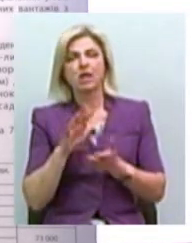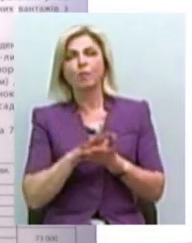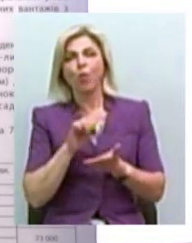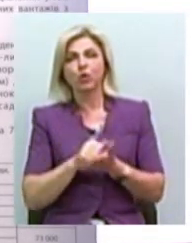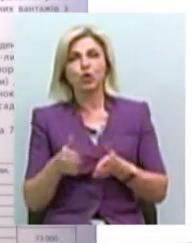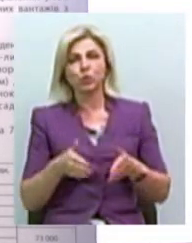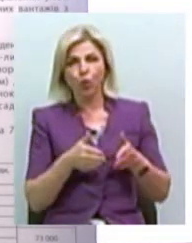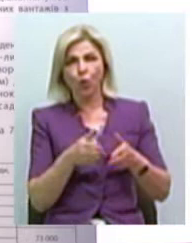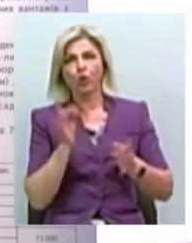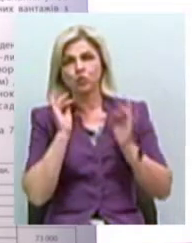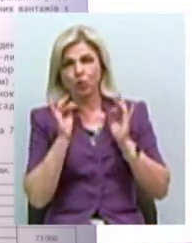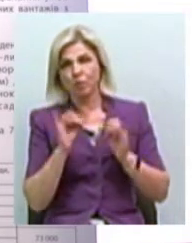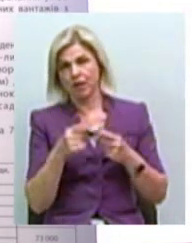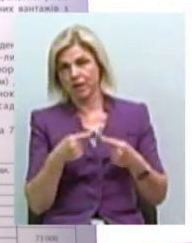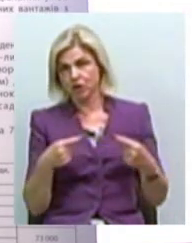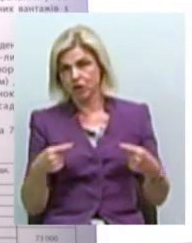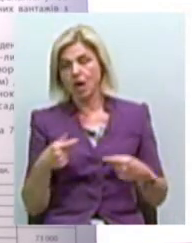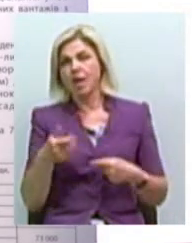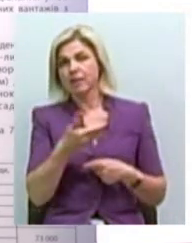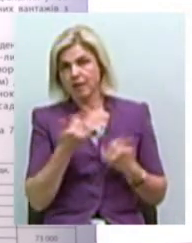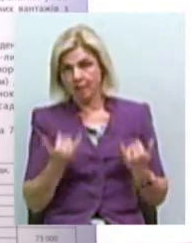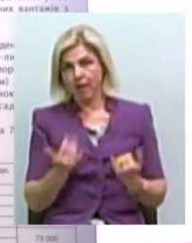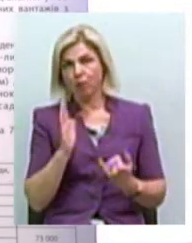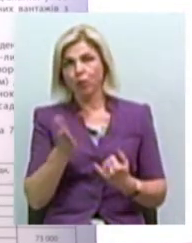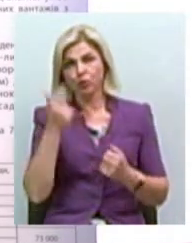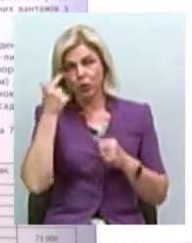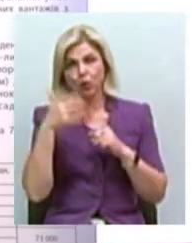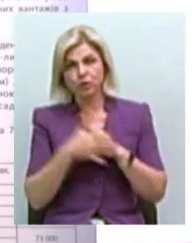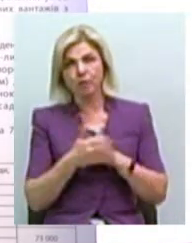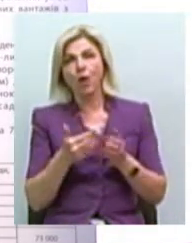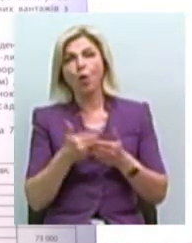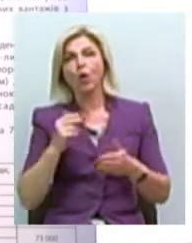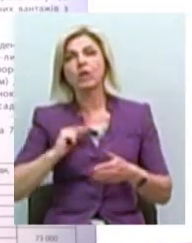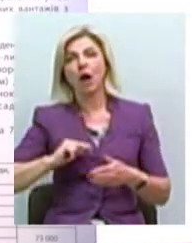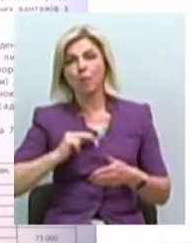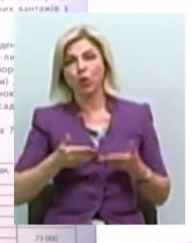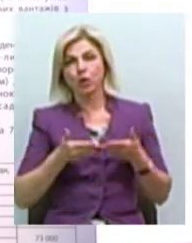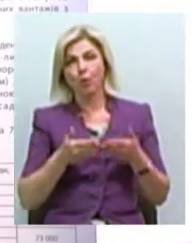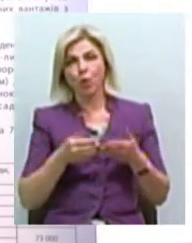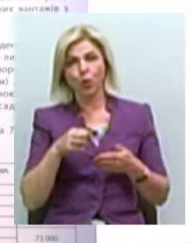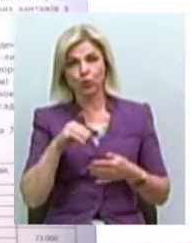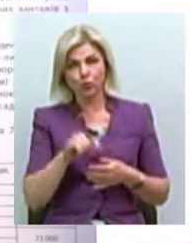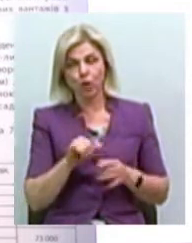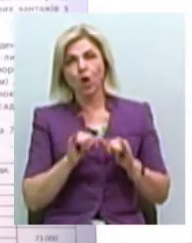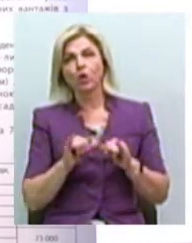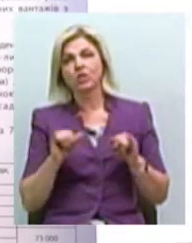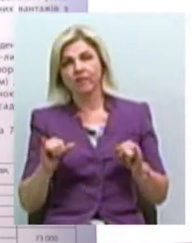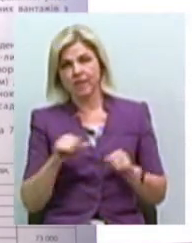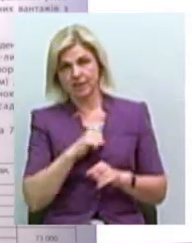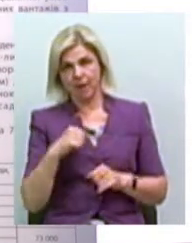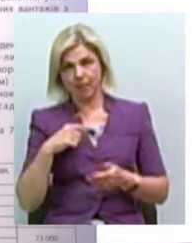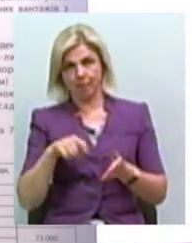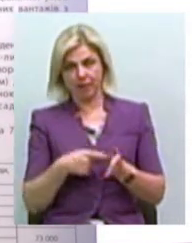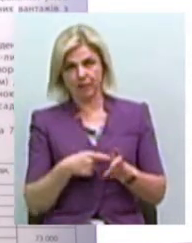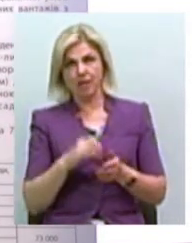шум і все інше. Тепер ми будемо розуміти, що від діяльності порту розвивається саме місто, що